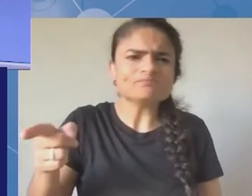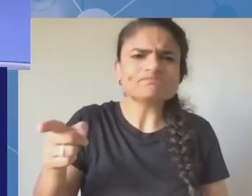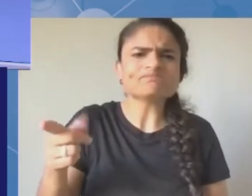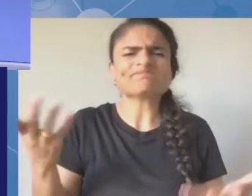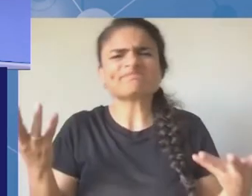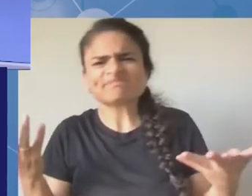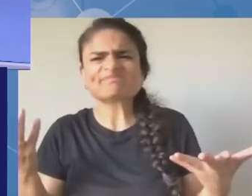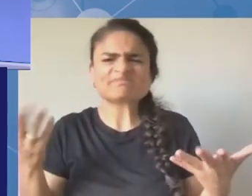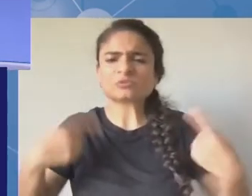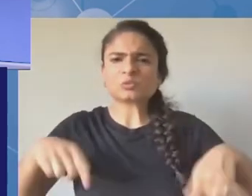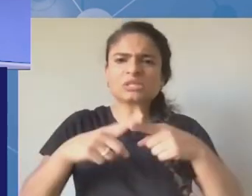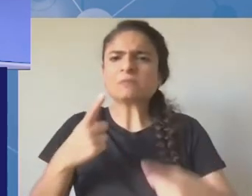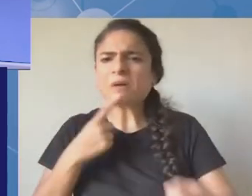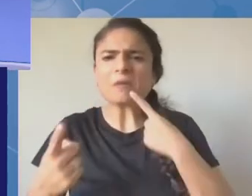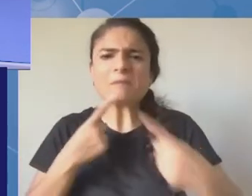الكفاية،